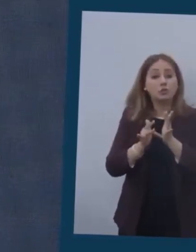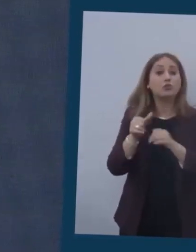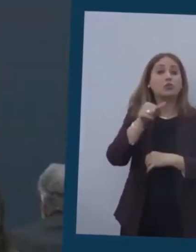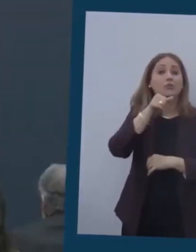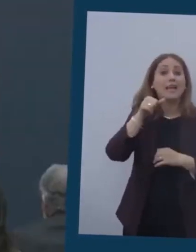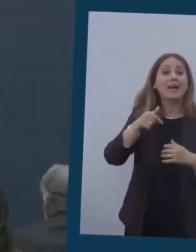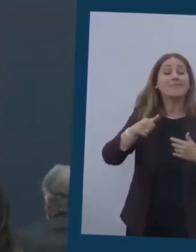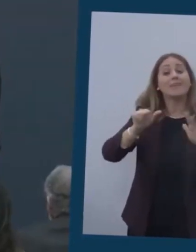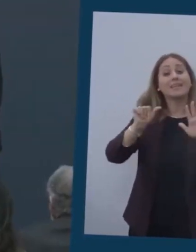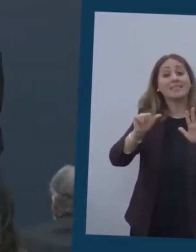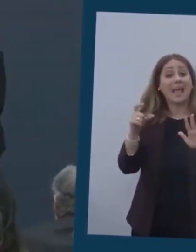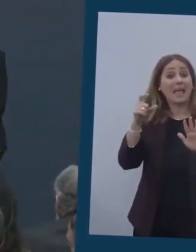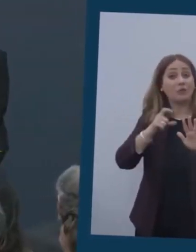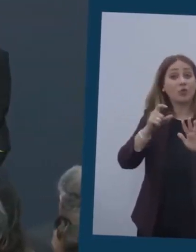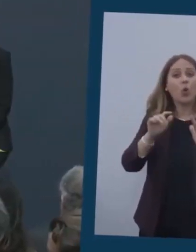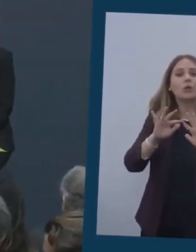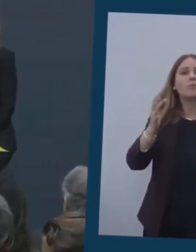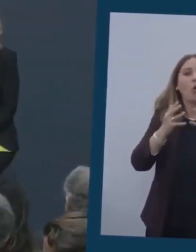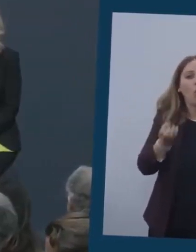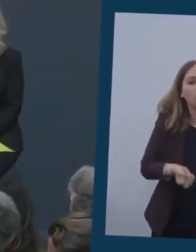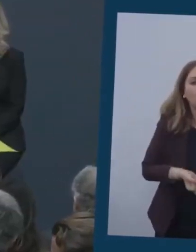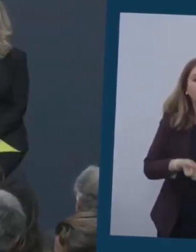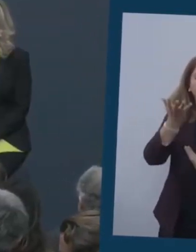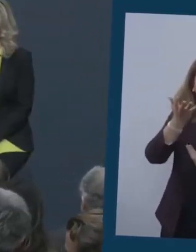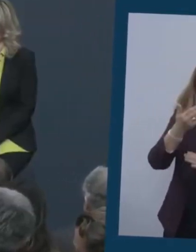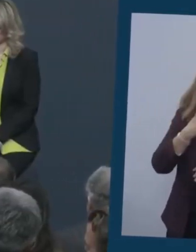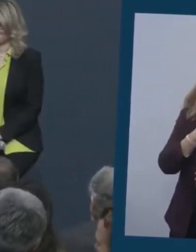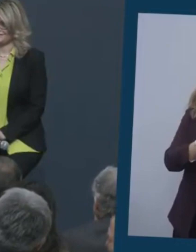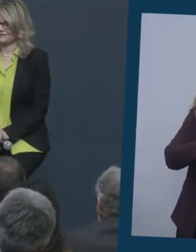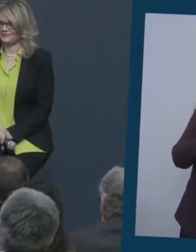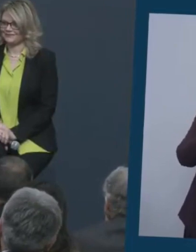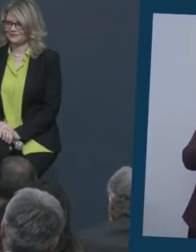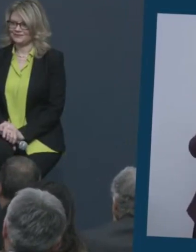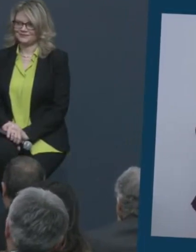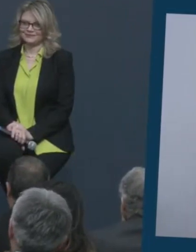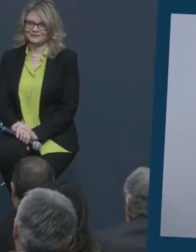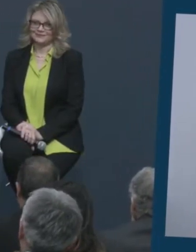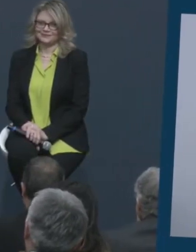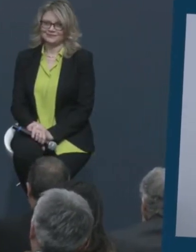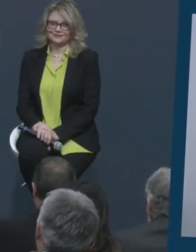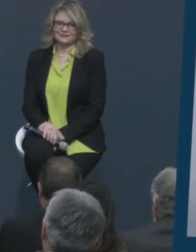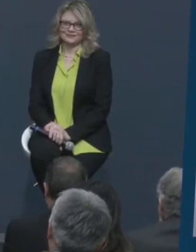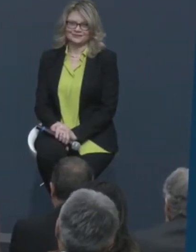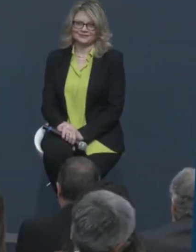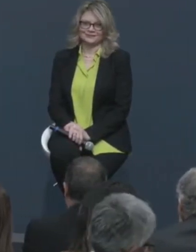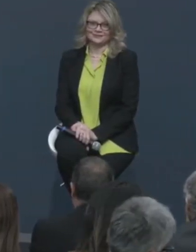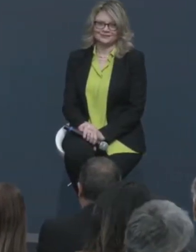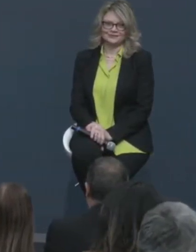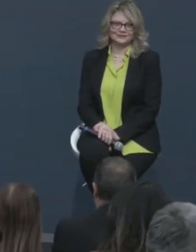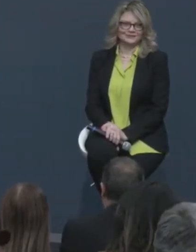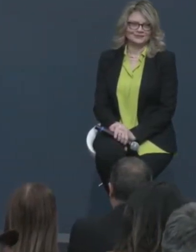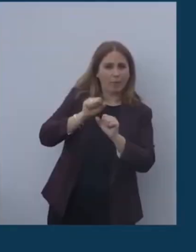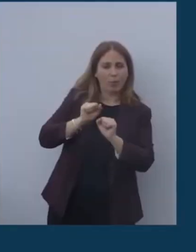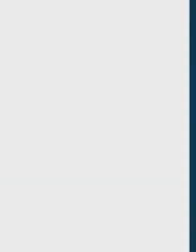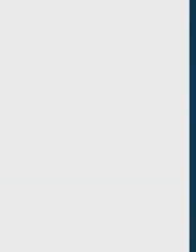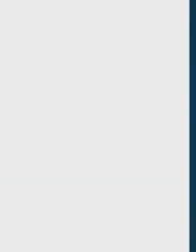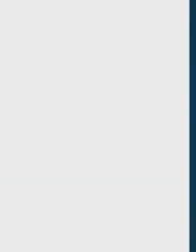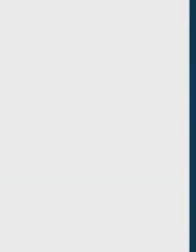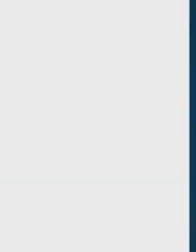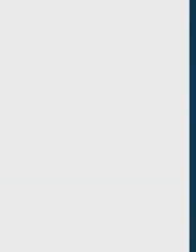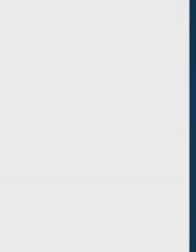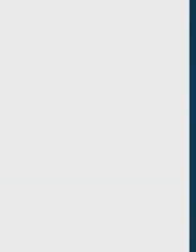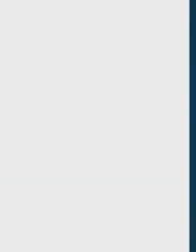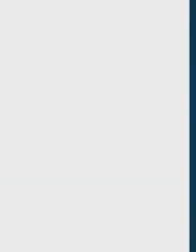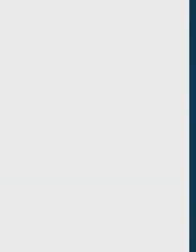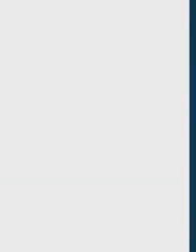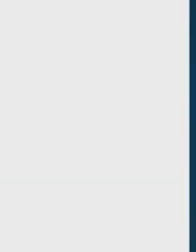fare il mondo e credo che questo governo anche abbia bisogno di un po' di tempo per raddrizzare la situazione.